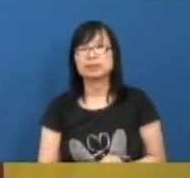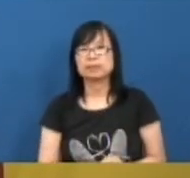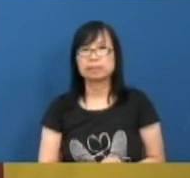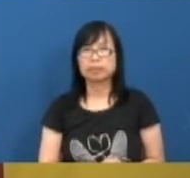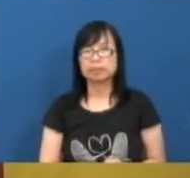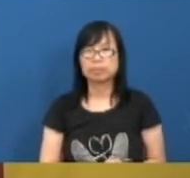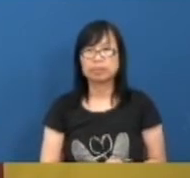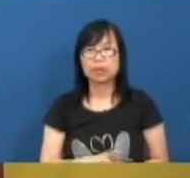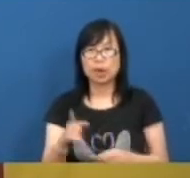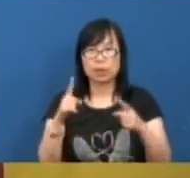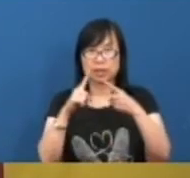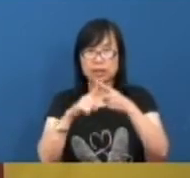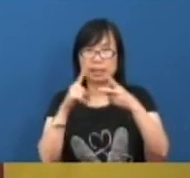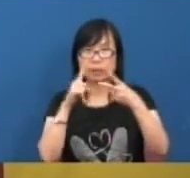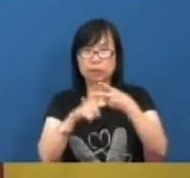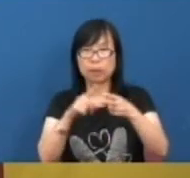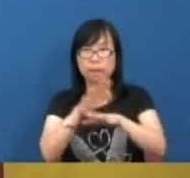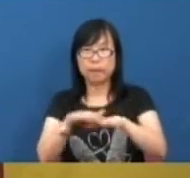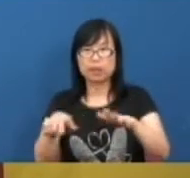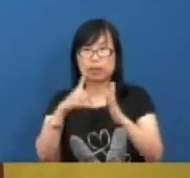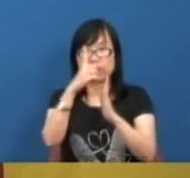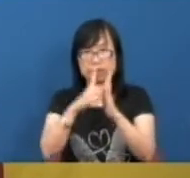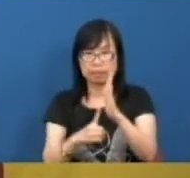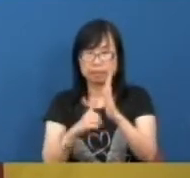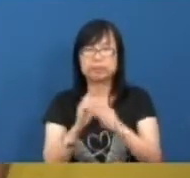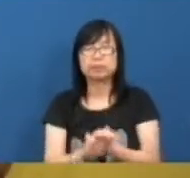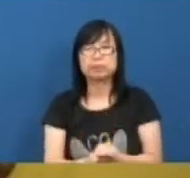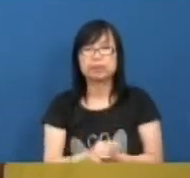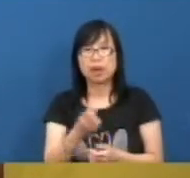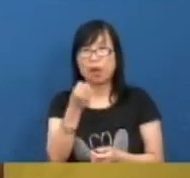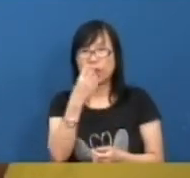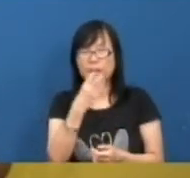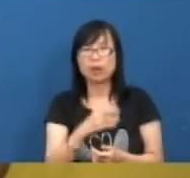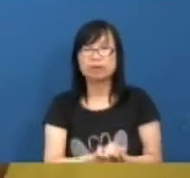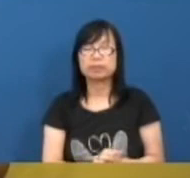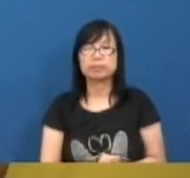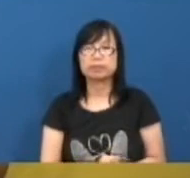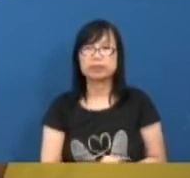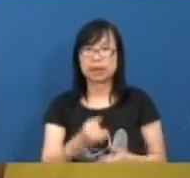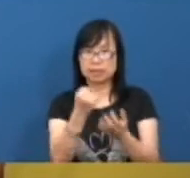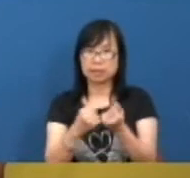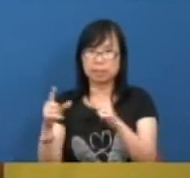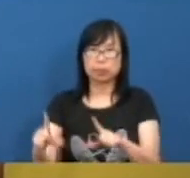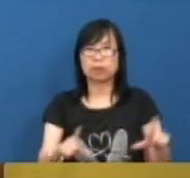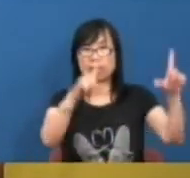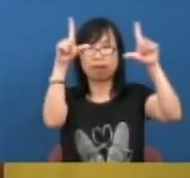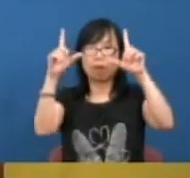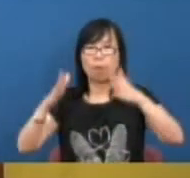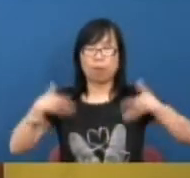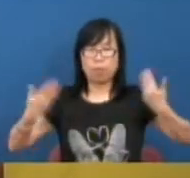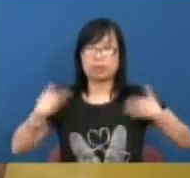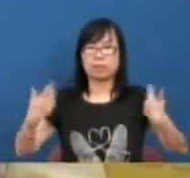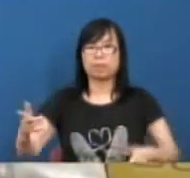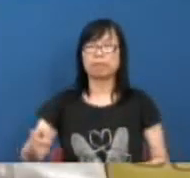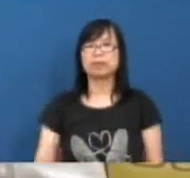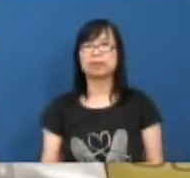佢哋個人工仲平均低於我哋香港嘅，咁但係佢哋嘅生活咧，其實好開心。 所以其